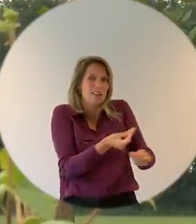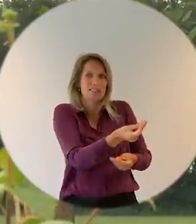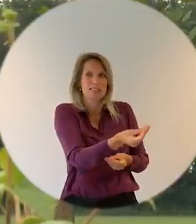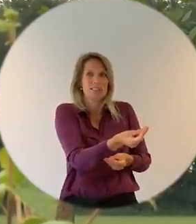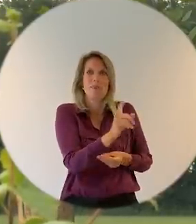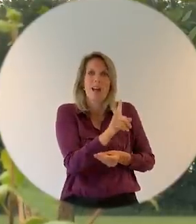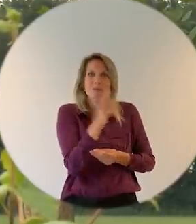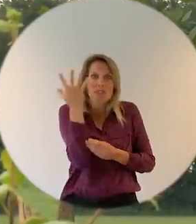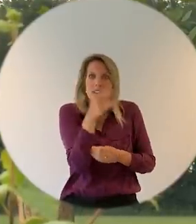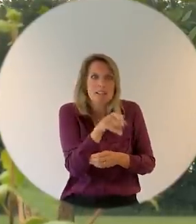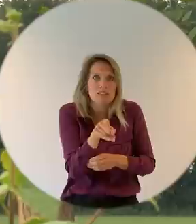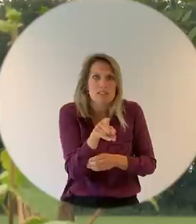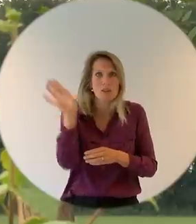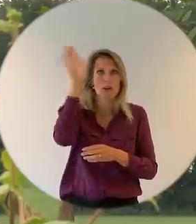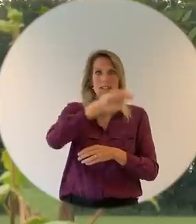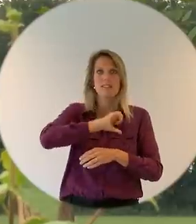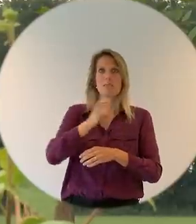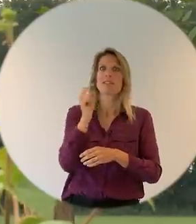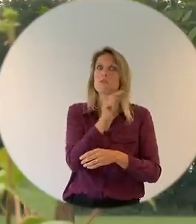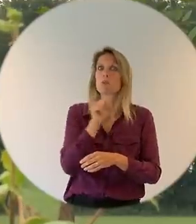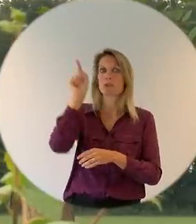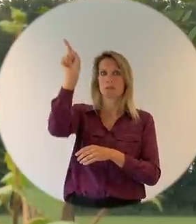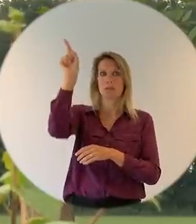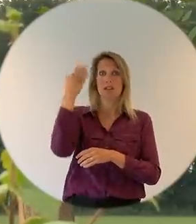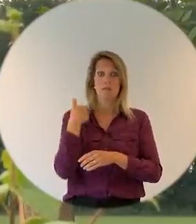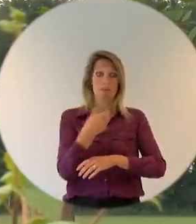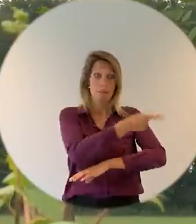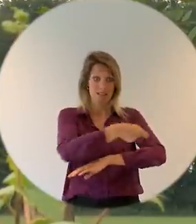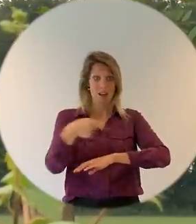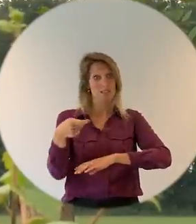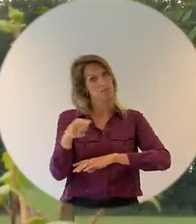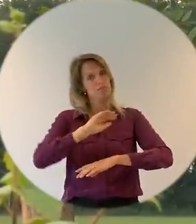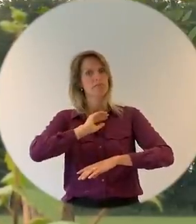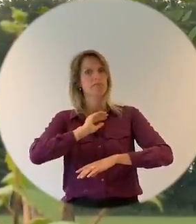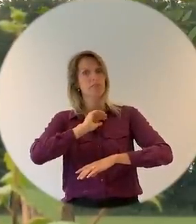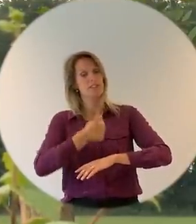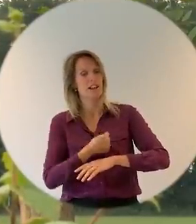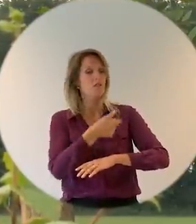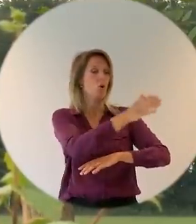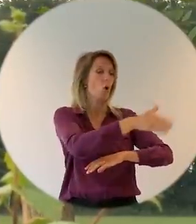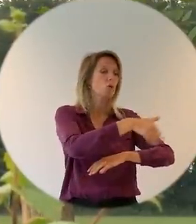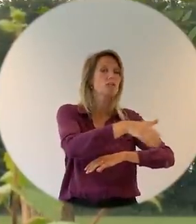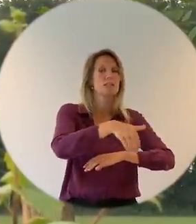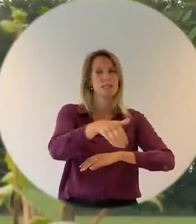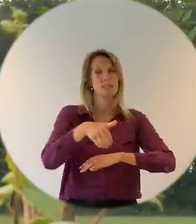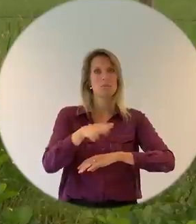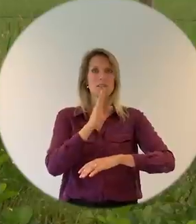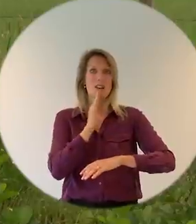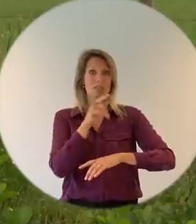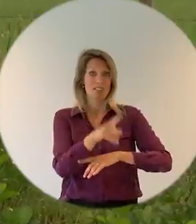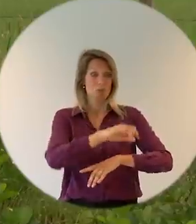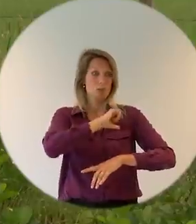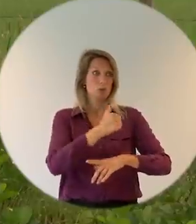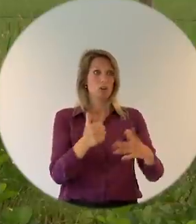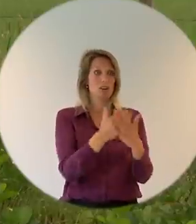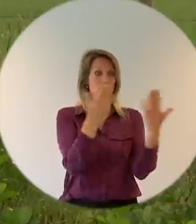zich spotten. Wat een mens zaait, zal hij ook oogsten. Wie op de akker van zijn zondige natuur zaait, oogst de dood. Maar wie